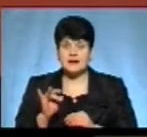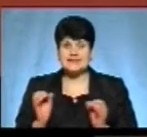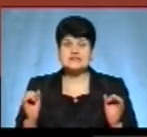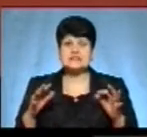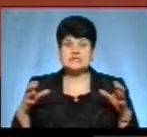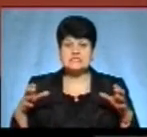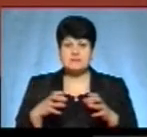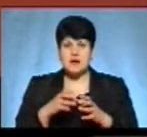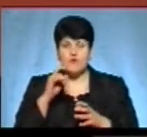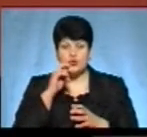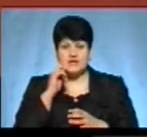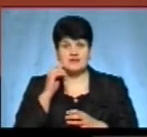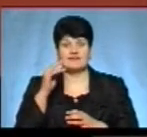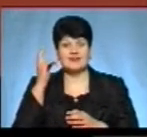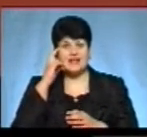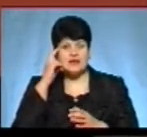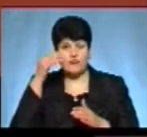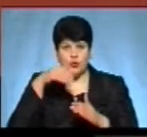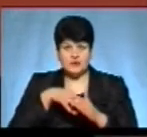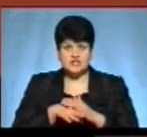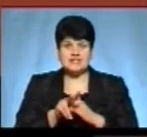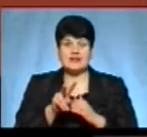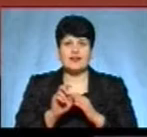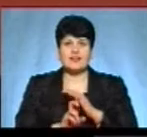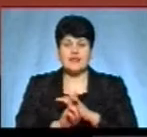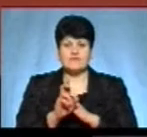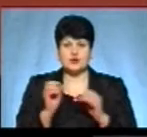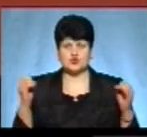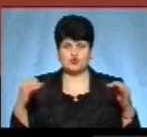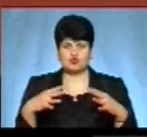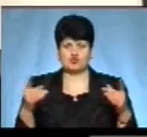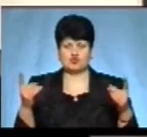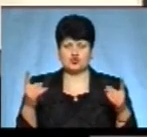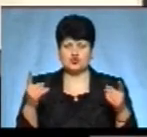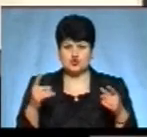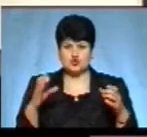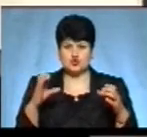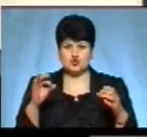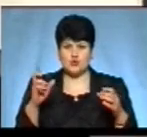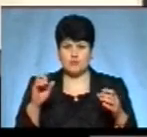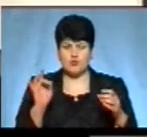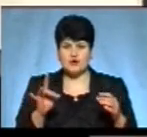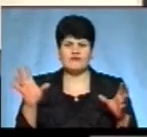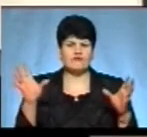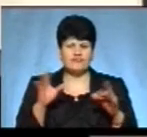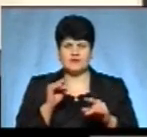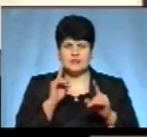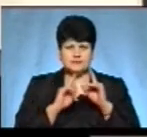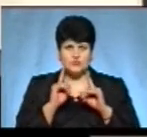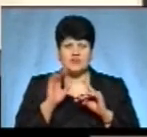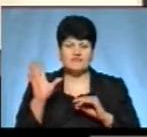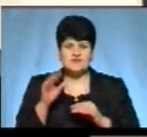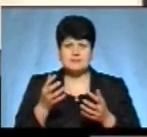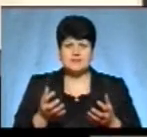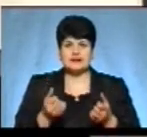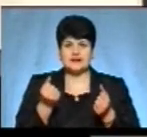в Києво-Печерській лаврі, собор, помісний собор. Всі єпископи без винятку, всі настоятелі лавр підтримали